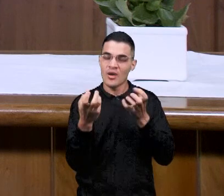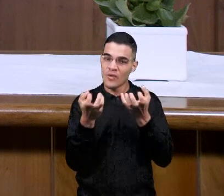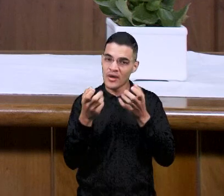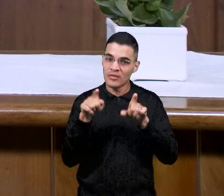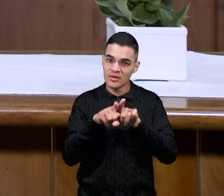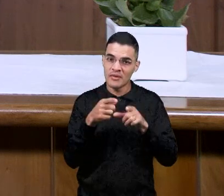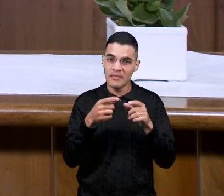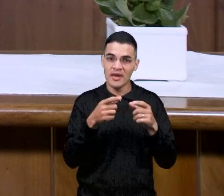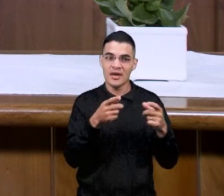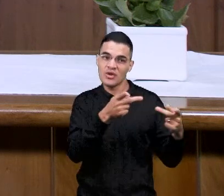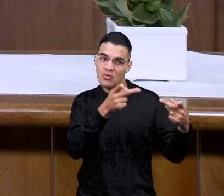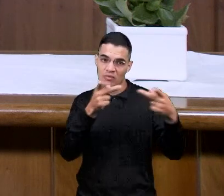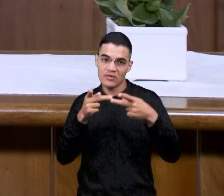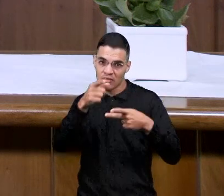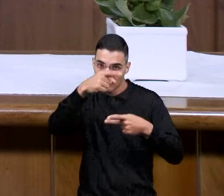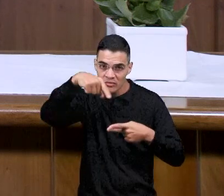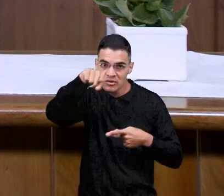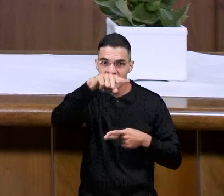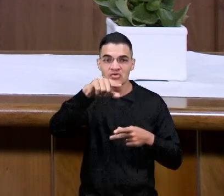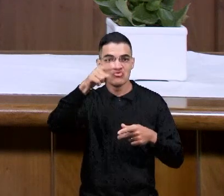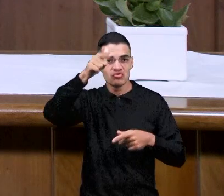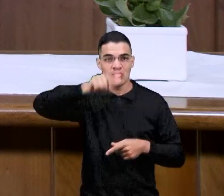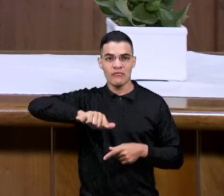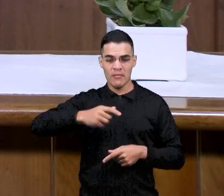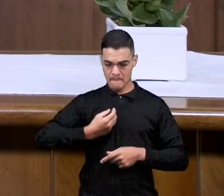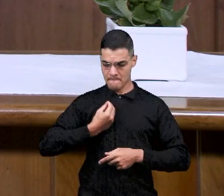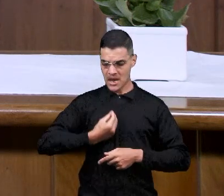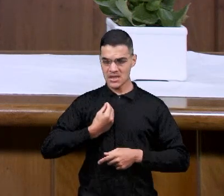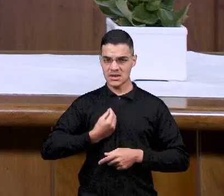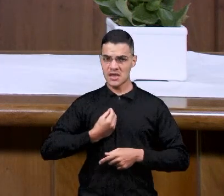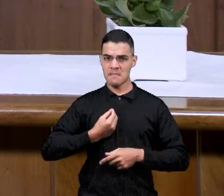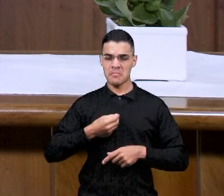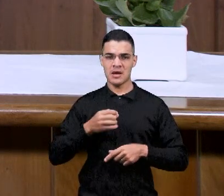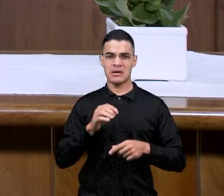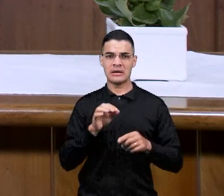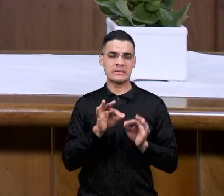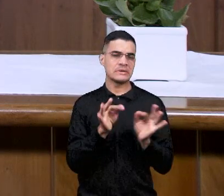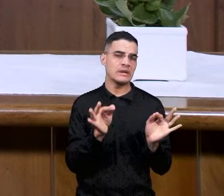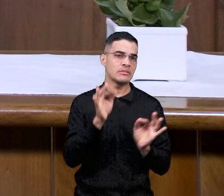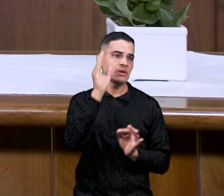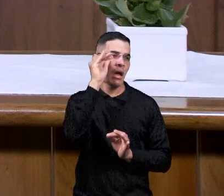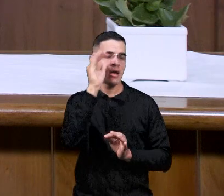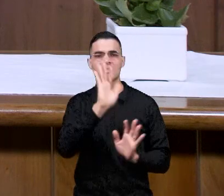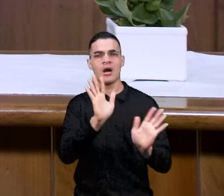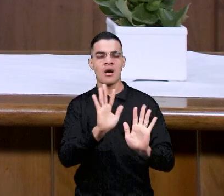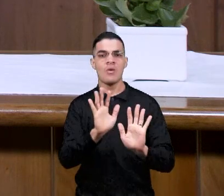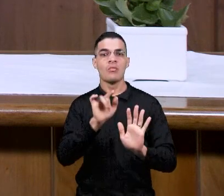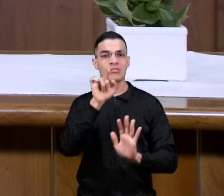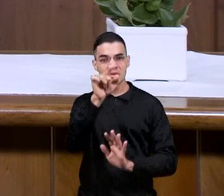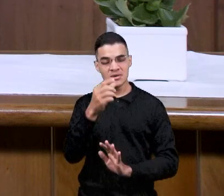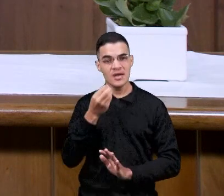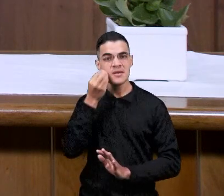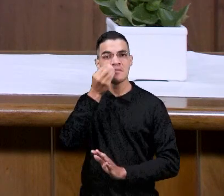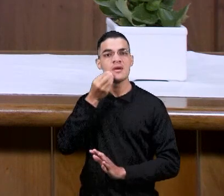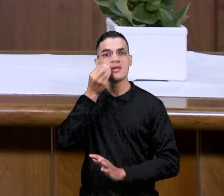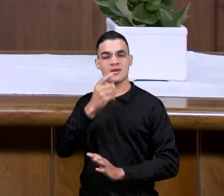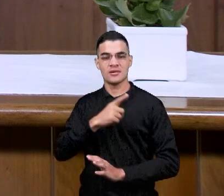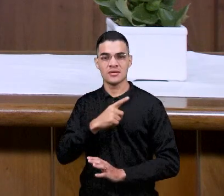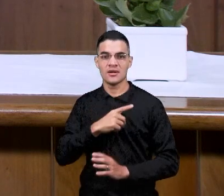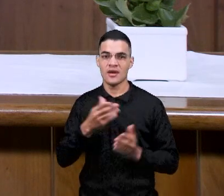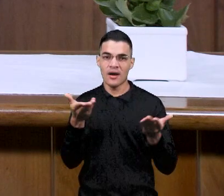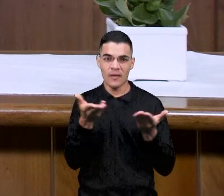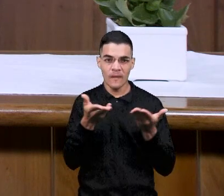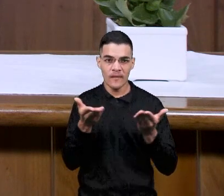veux inviter encore à vous de participer de ce culte. Pas seulement voir une vidéo, mais participer, vivre une